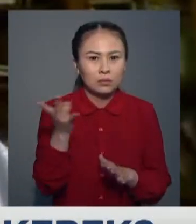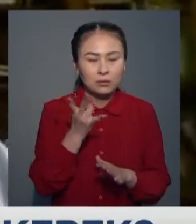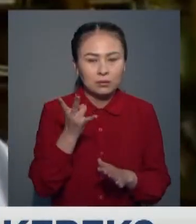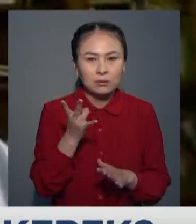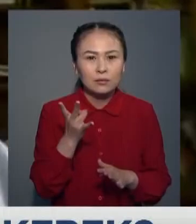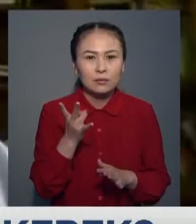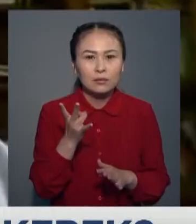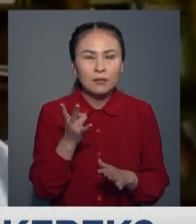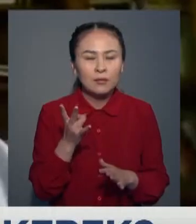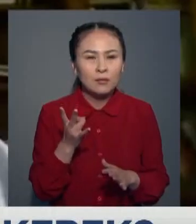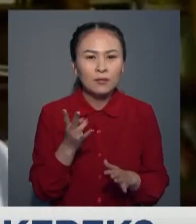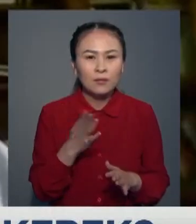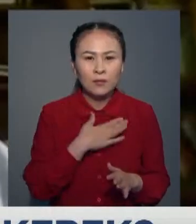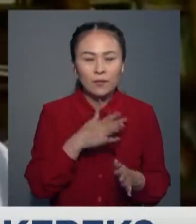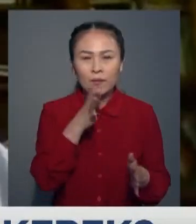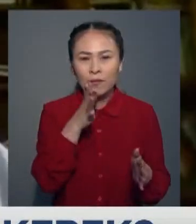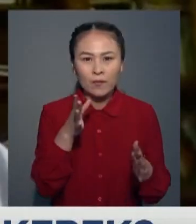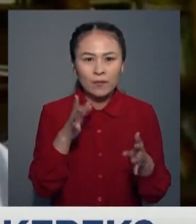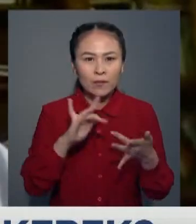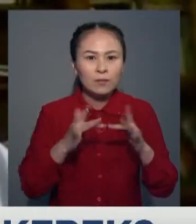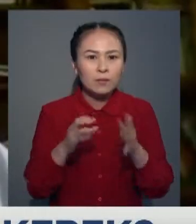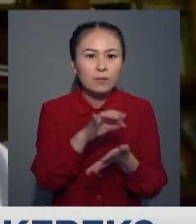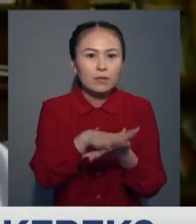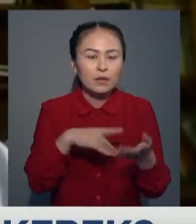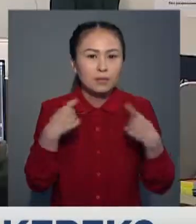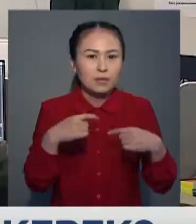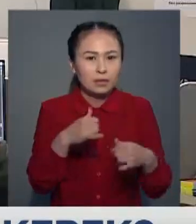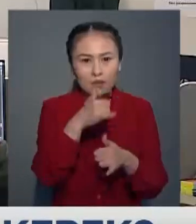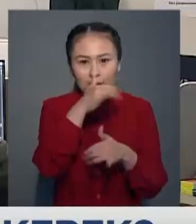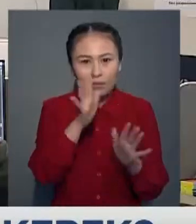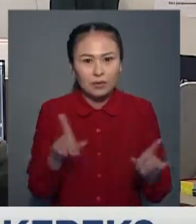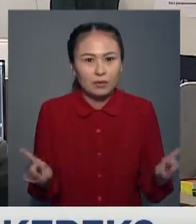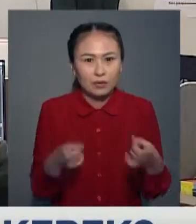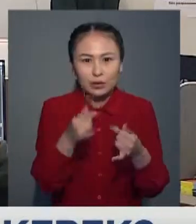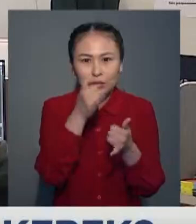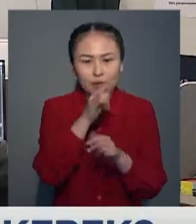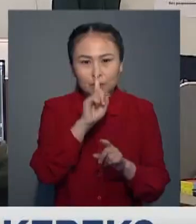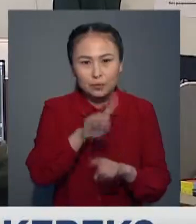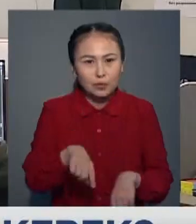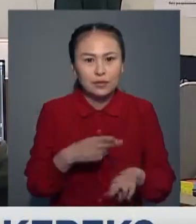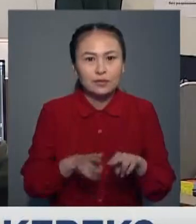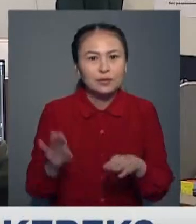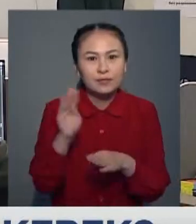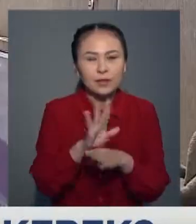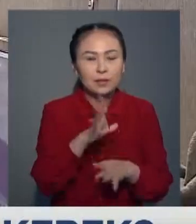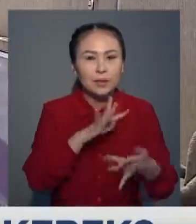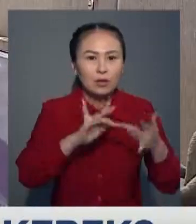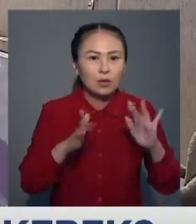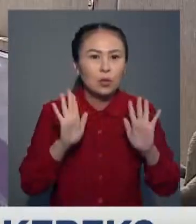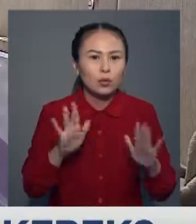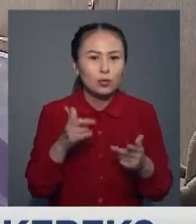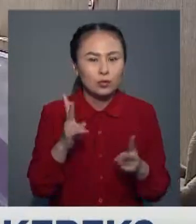Өйткені онсыз біз бұл электронды коммерцияны ары қарай жандандыра алмаймыз. Электрондық сауда сапалы интернет болған жерде